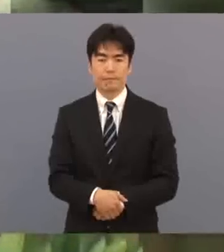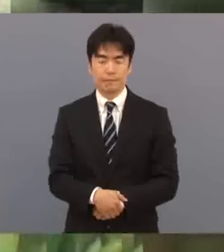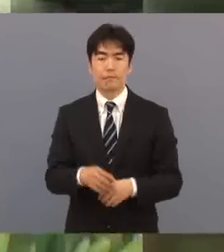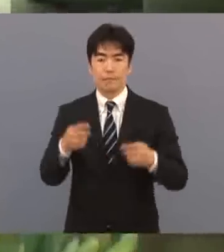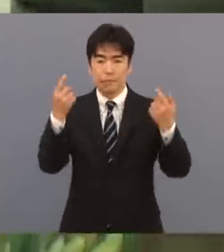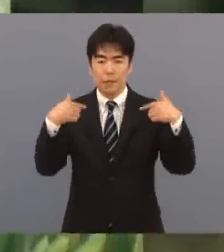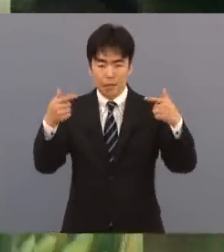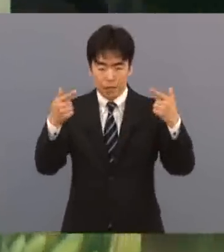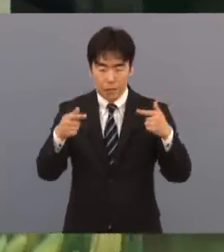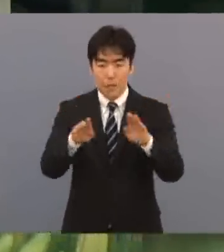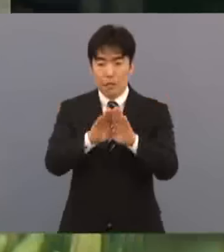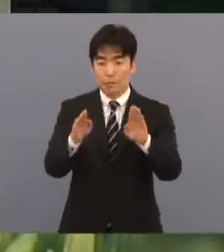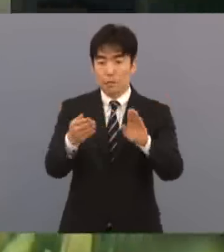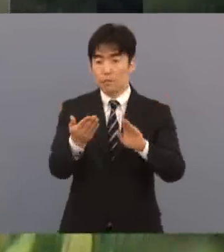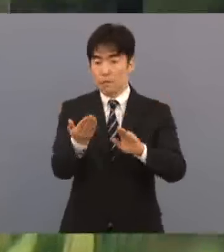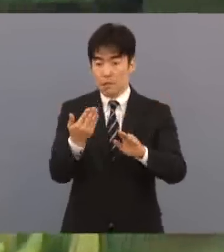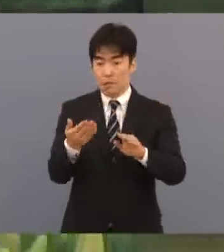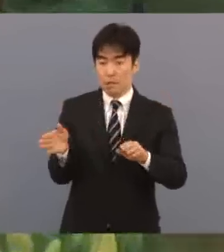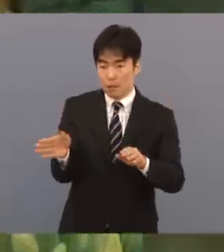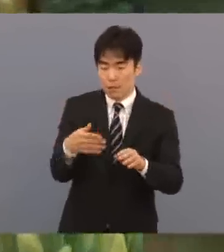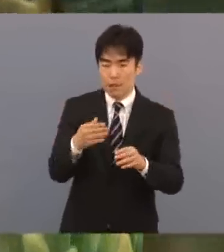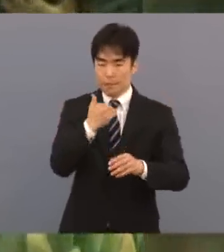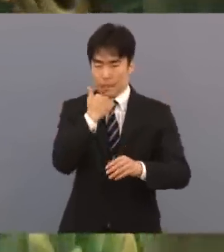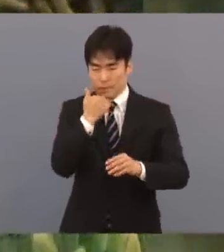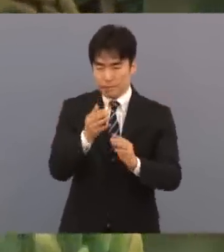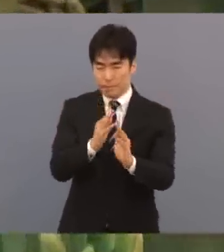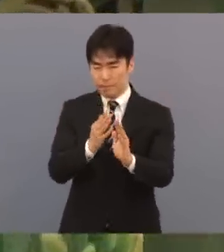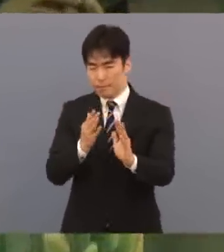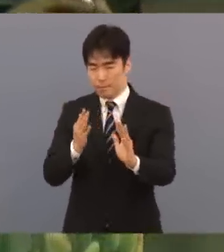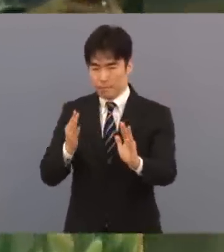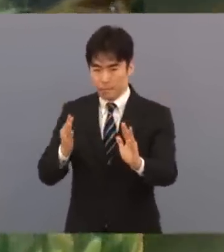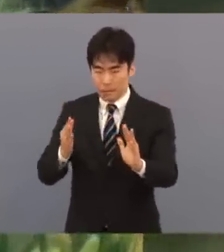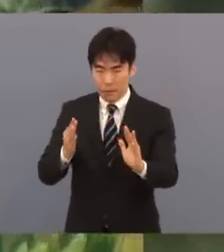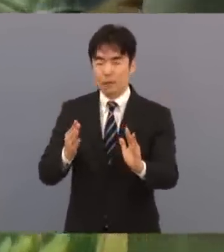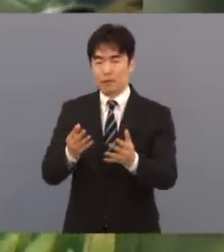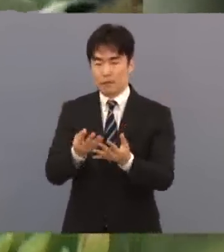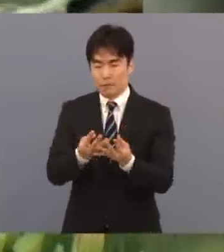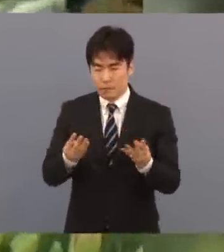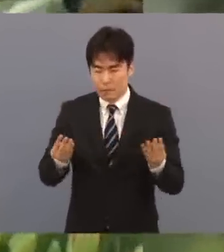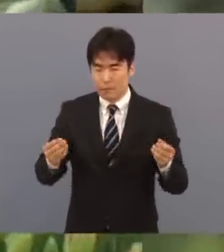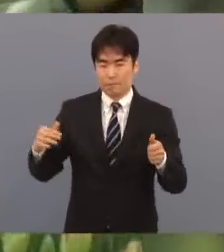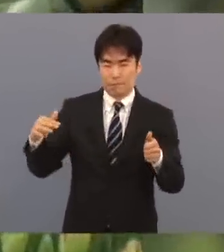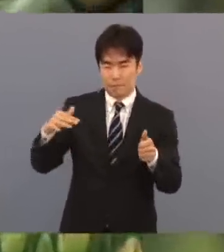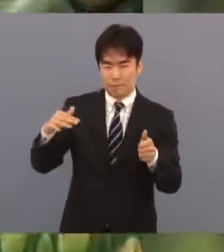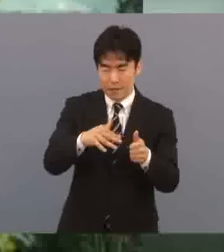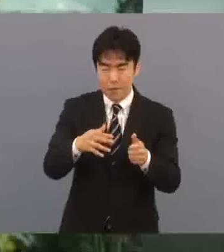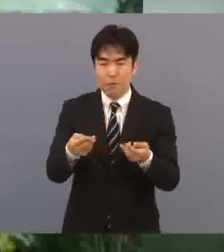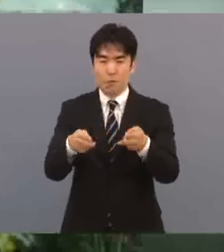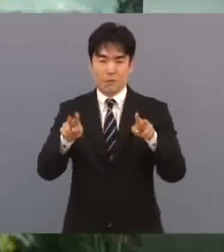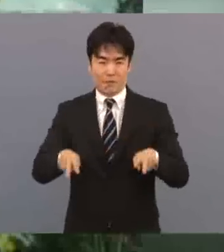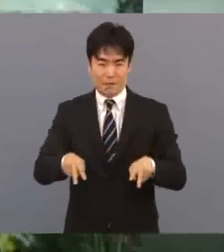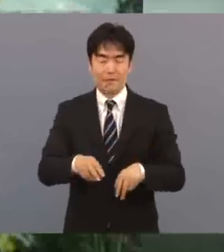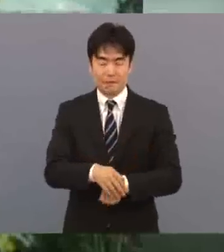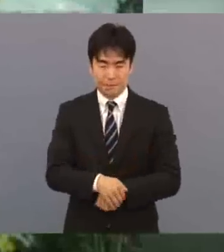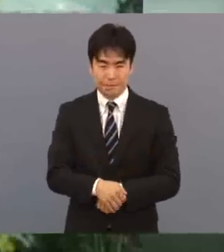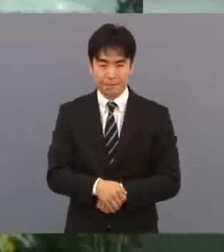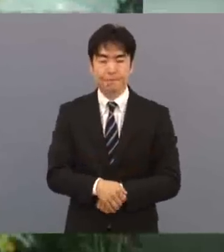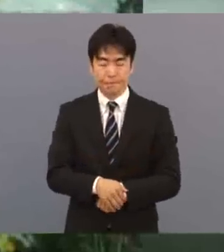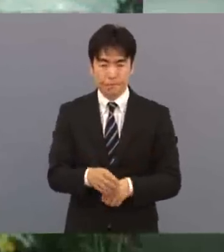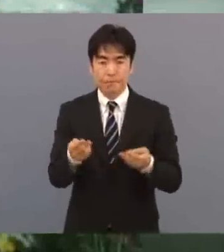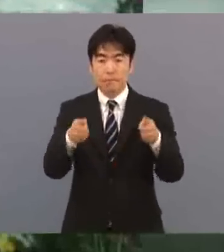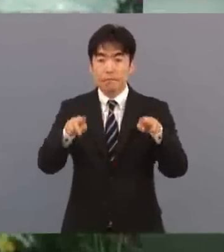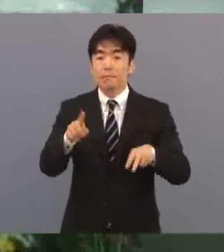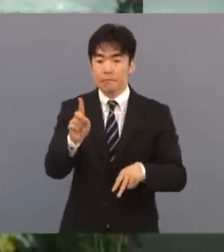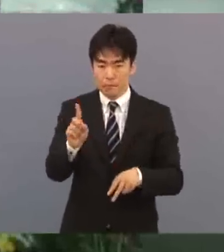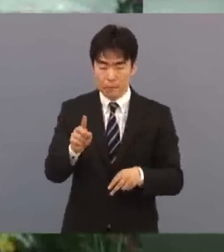毎年開始前から行列ができるほど多くの人が訪れる花フェスタ。この催し